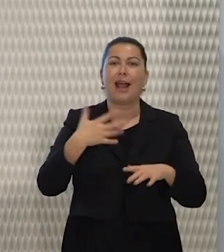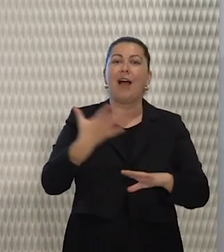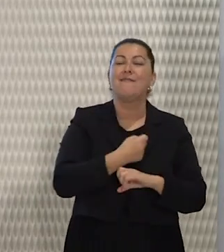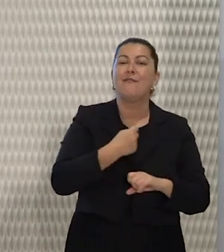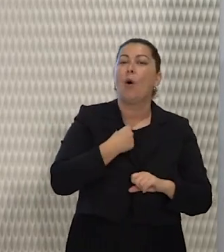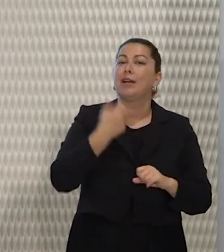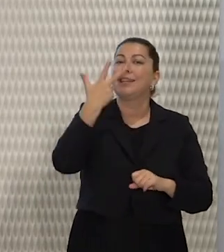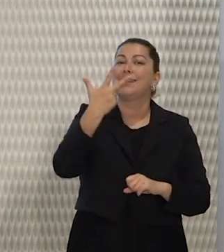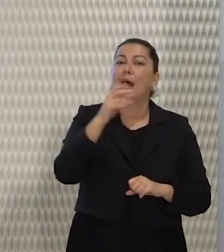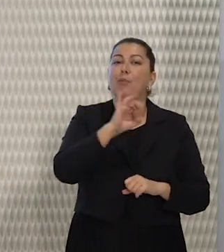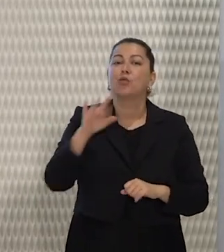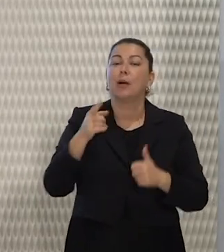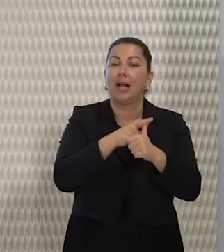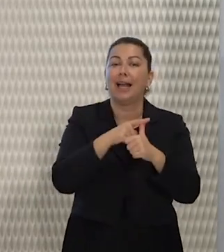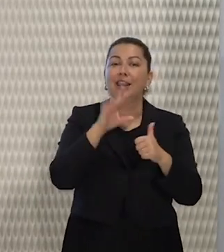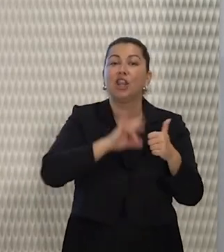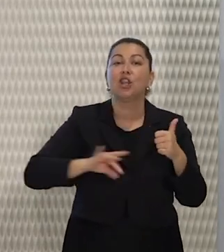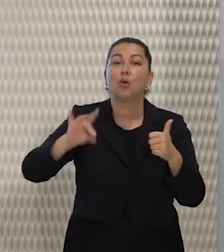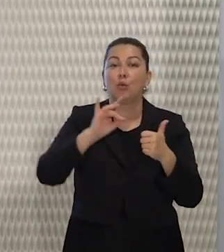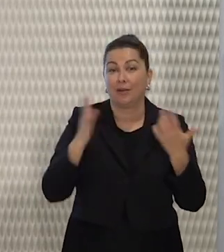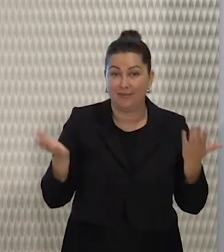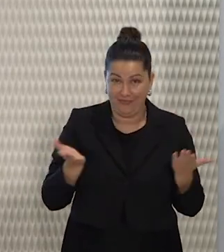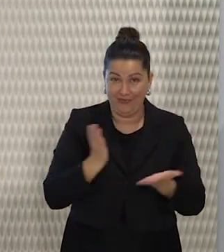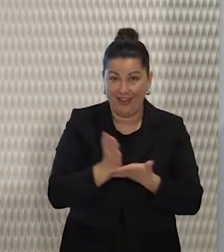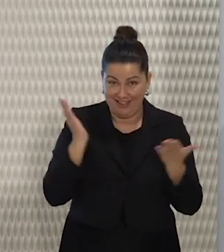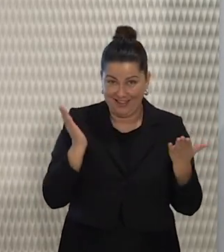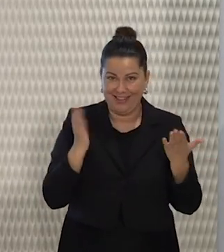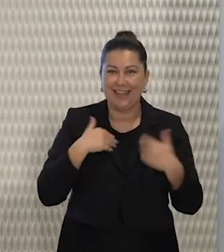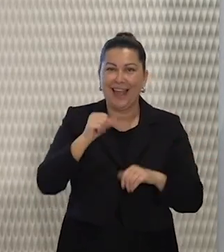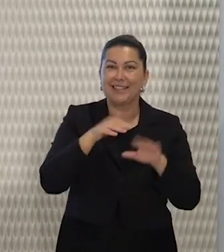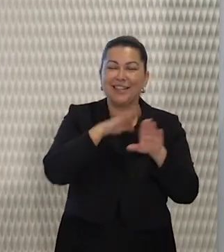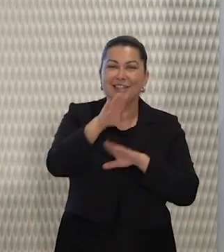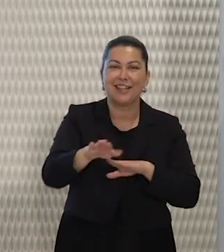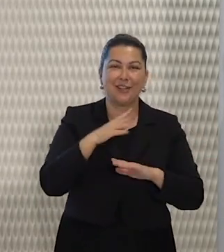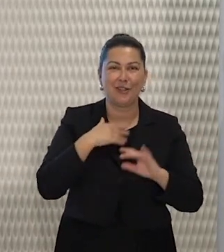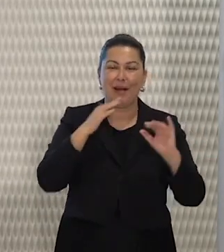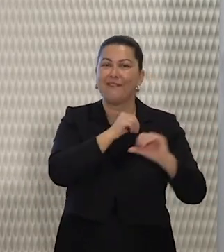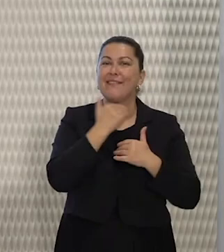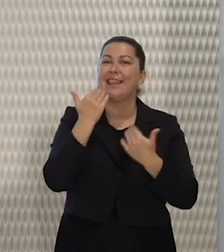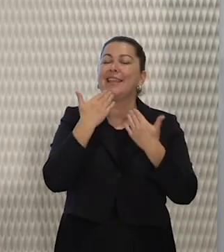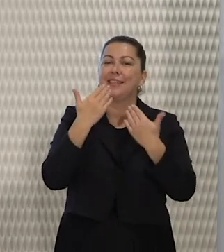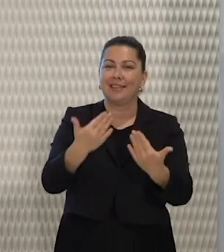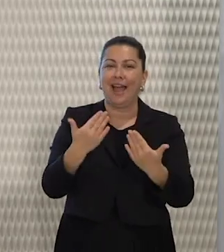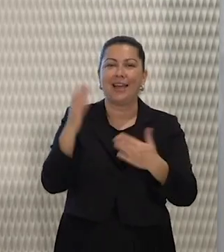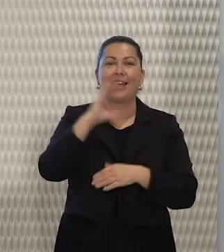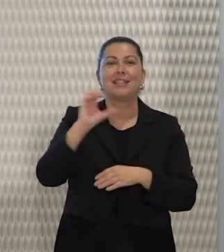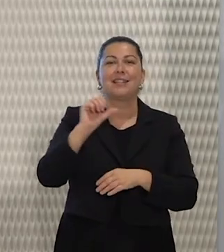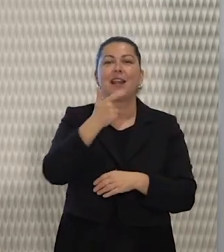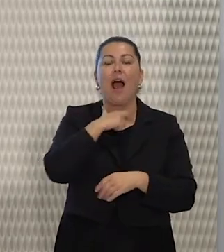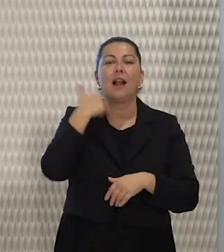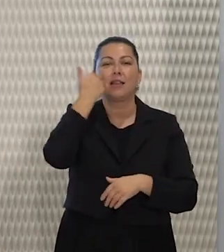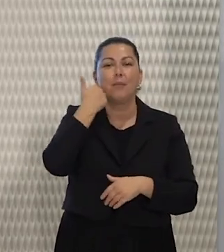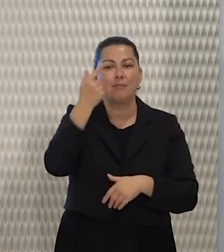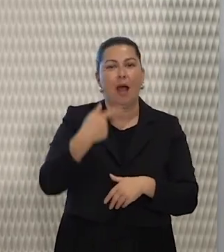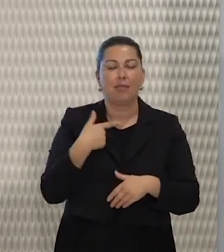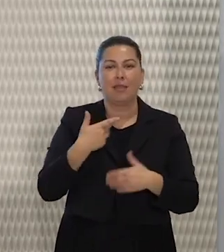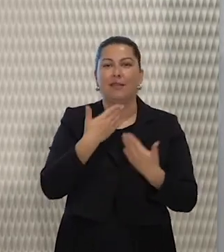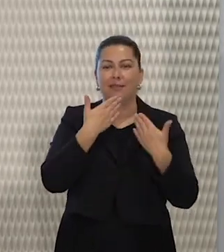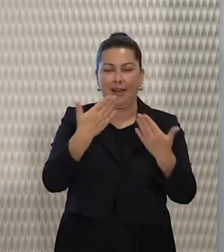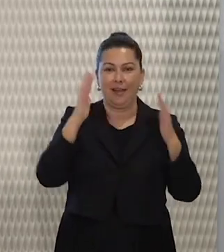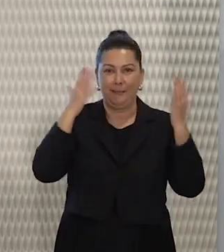Buchstaben, tun, einfach den ersten Schritt zu gehen und anzufangen. Vielen, vielen Dank, Christian Altmann, für die Gedanken.